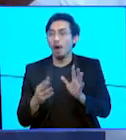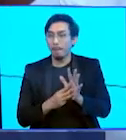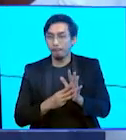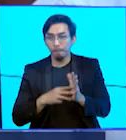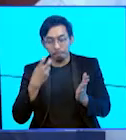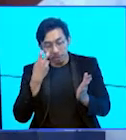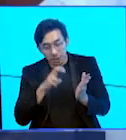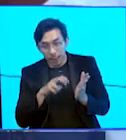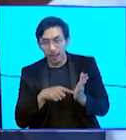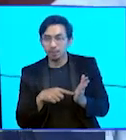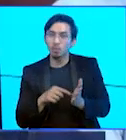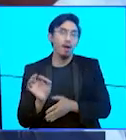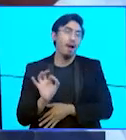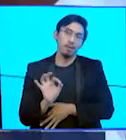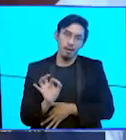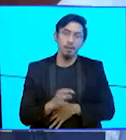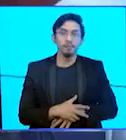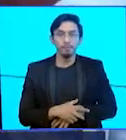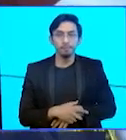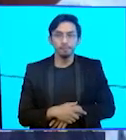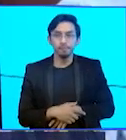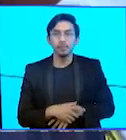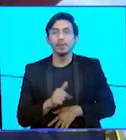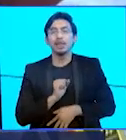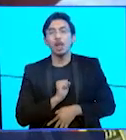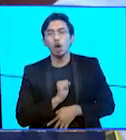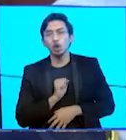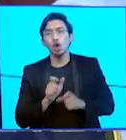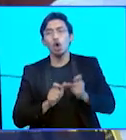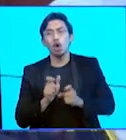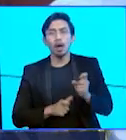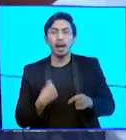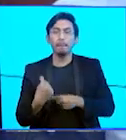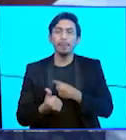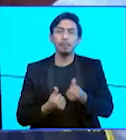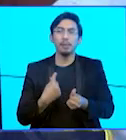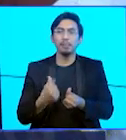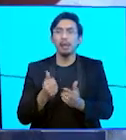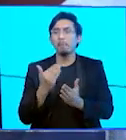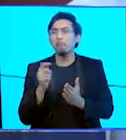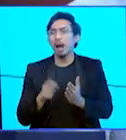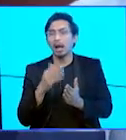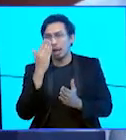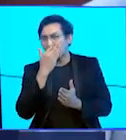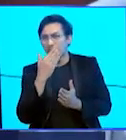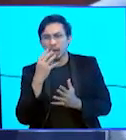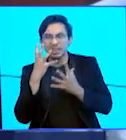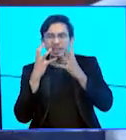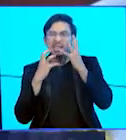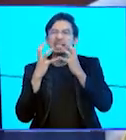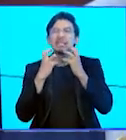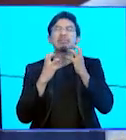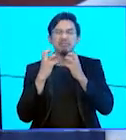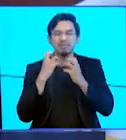izin. Ya, karena apa? Kita takut dampaknya terhadap pemakai. Jangan sampai orang-orang masyarakat yang pakai ini terdampak, harapannya cantik malah